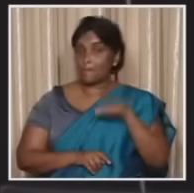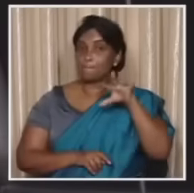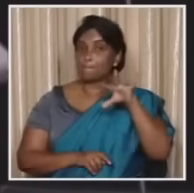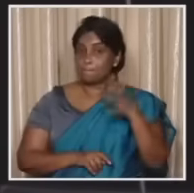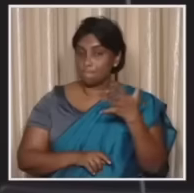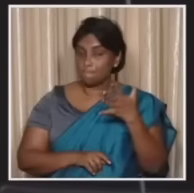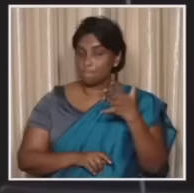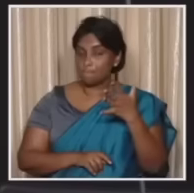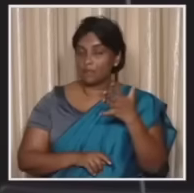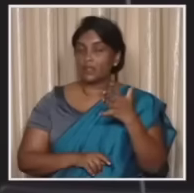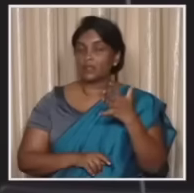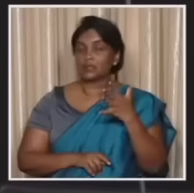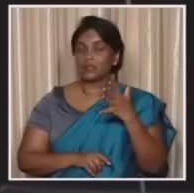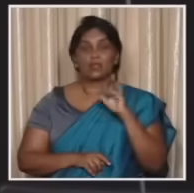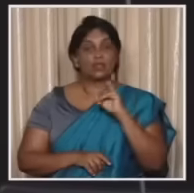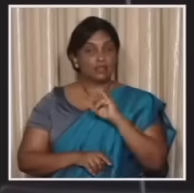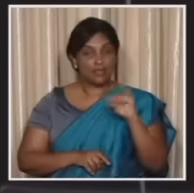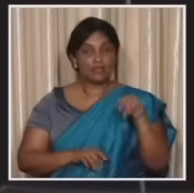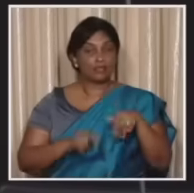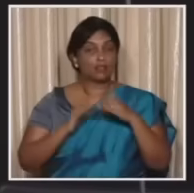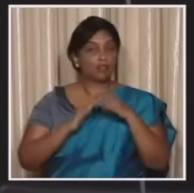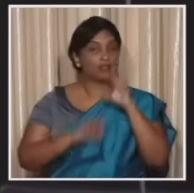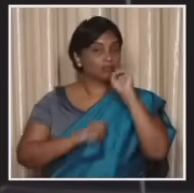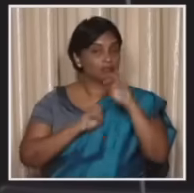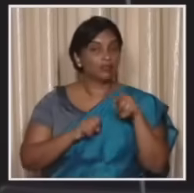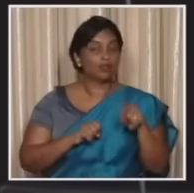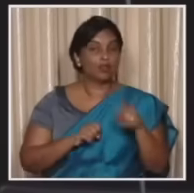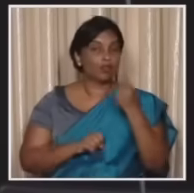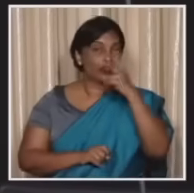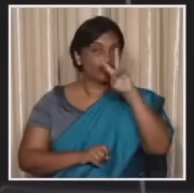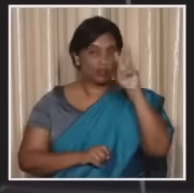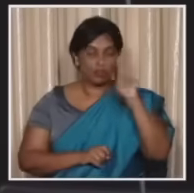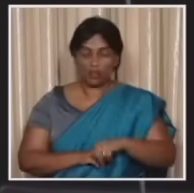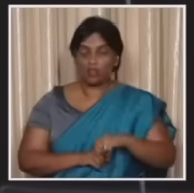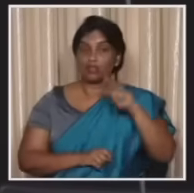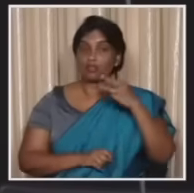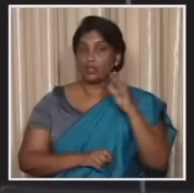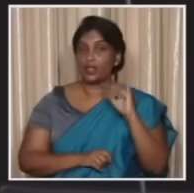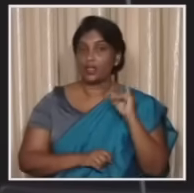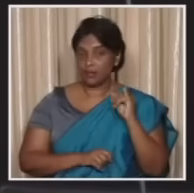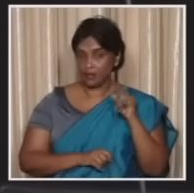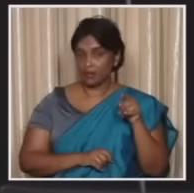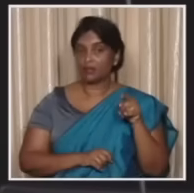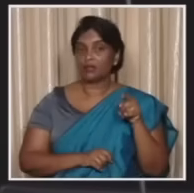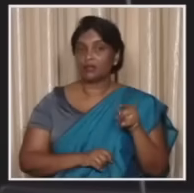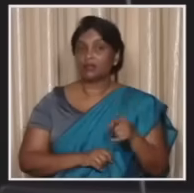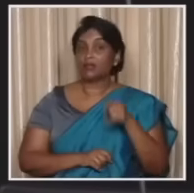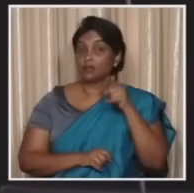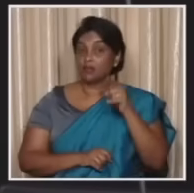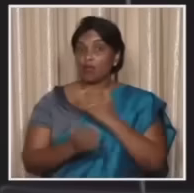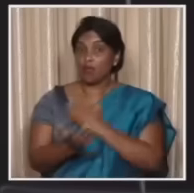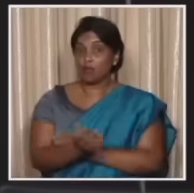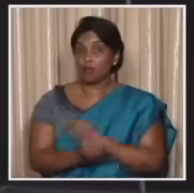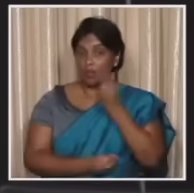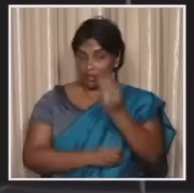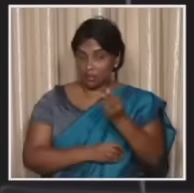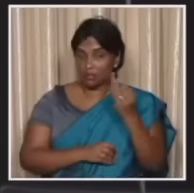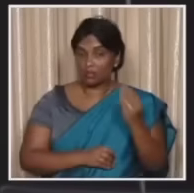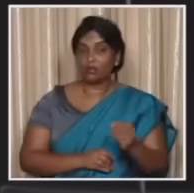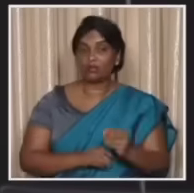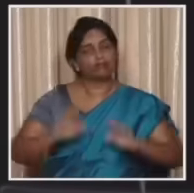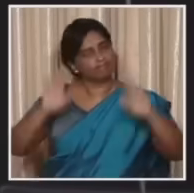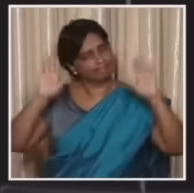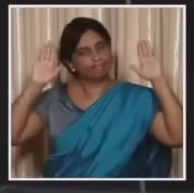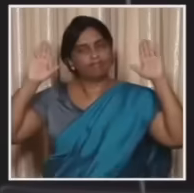14,500 මේ 16 දැනට පදිංචි කරලා තියෙන 12,360 සඳහා ඔබතුමාලා ඔප්පු ලබා දෙනවා නම් අත්